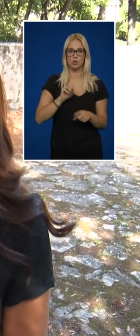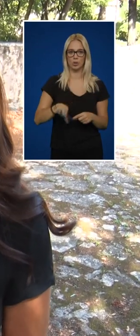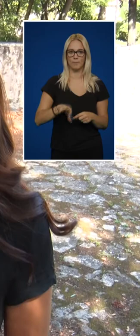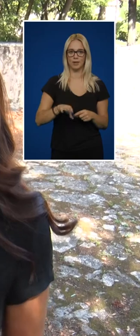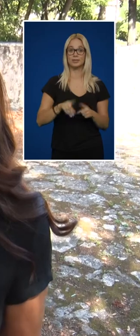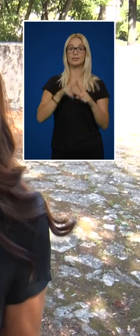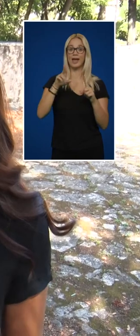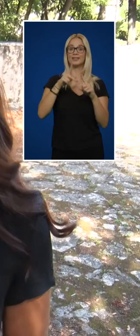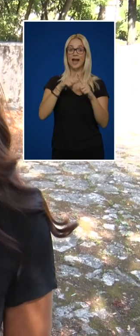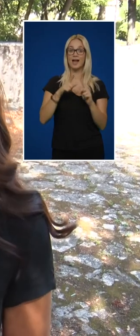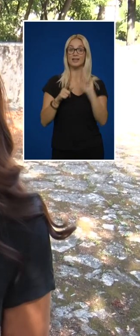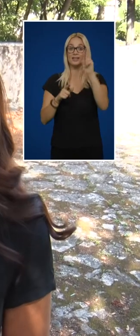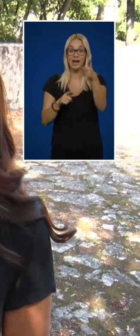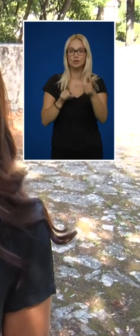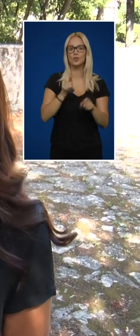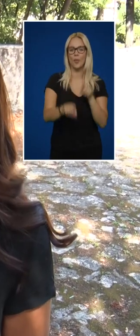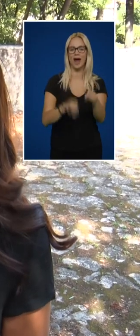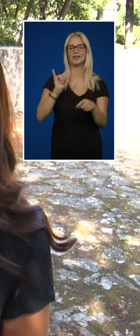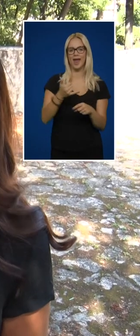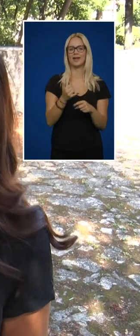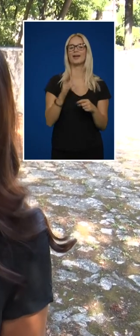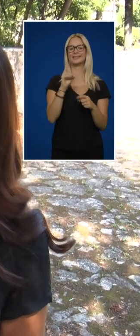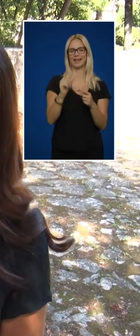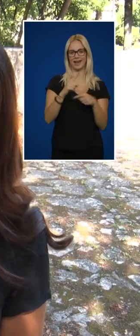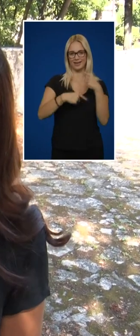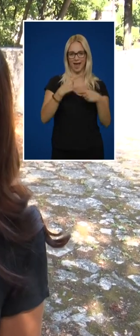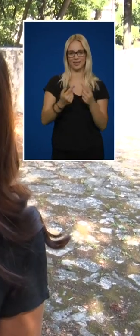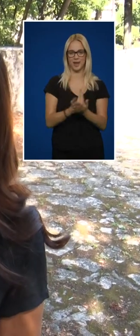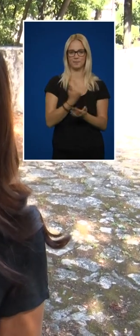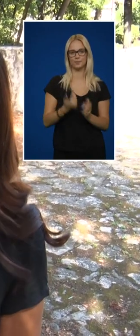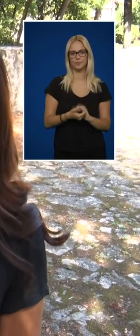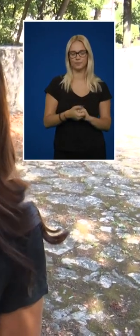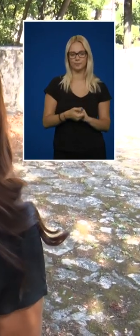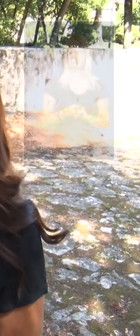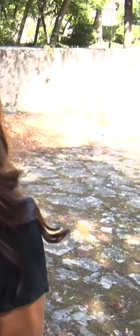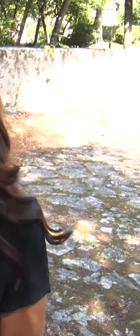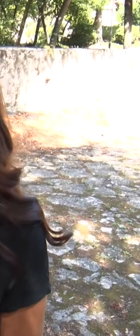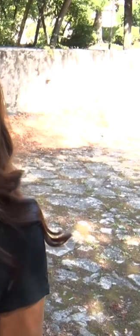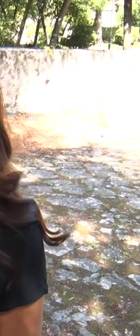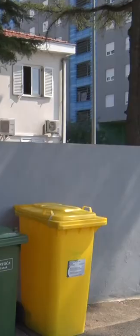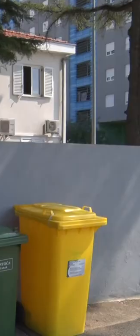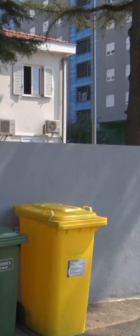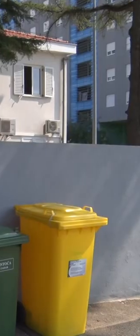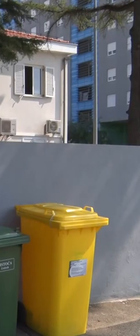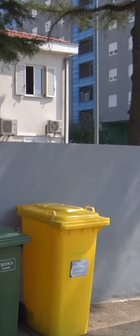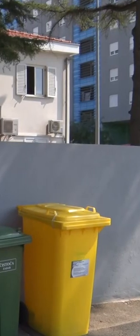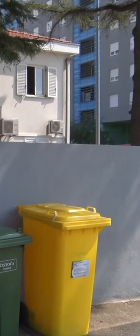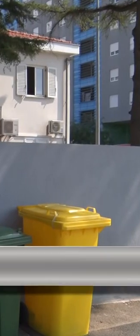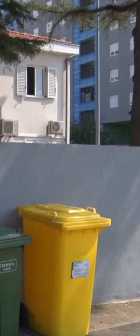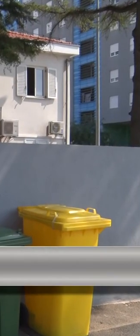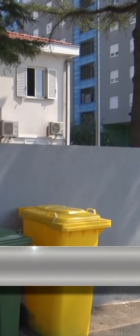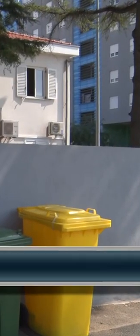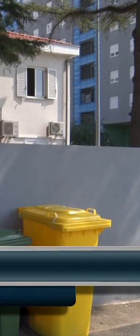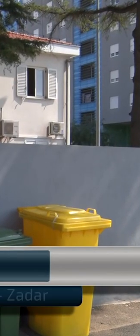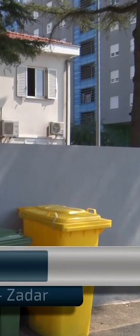isti otpad, takozvana nova hrvatska riječ oporaba. I tek tad treći korak je zapravo recikliranje. Čistoća Zadar